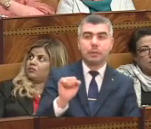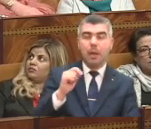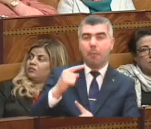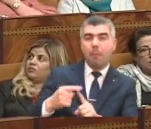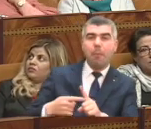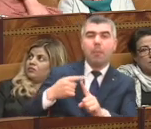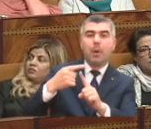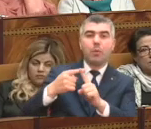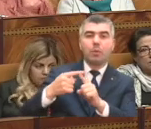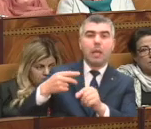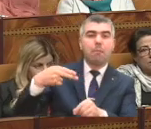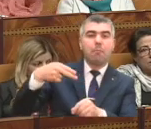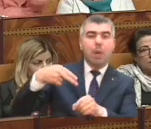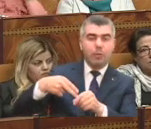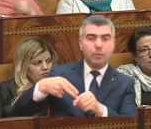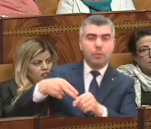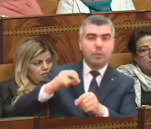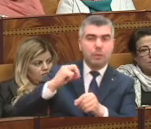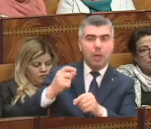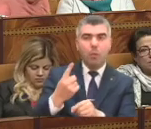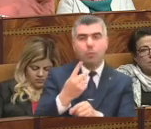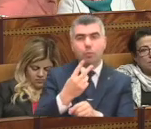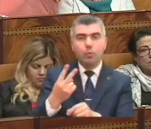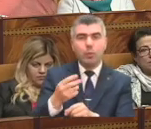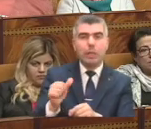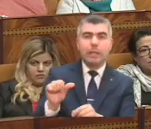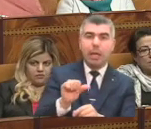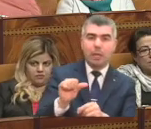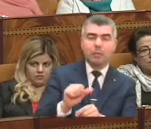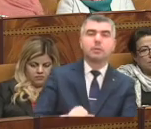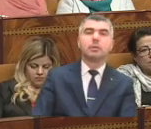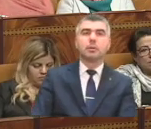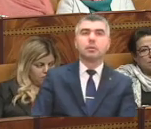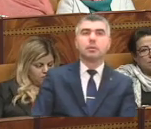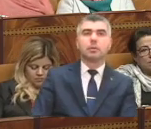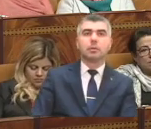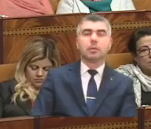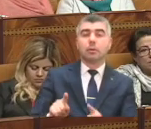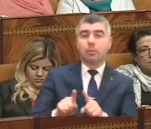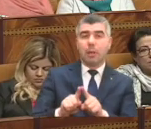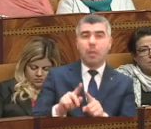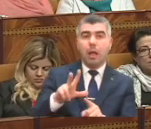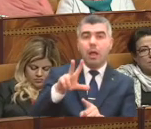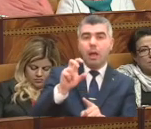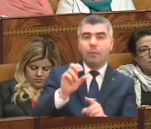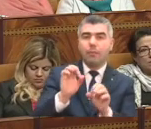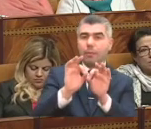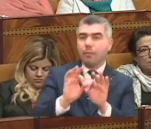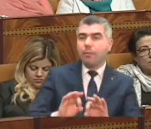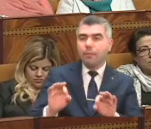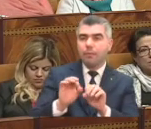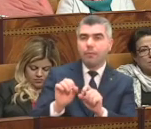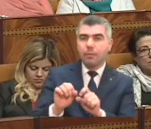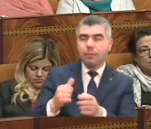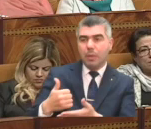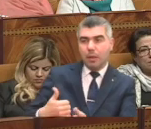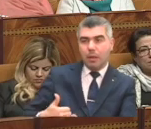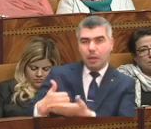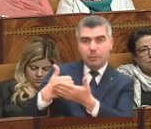في الغازوال وفي البنزين. السيده الوزيره، احنا ما عرفناش واش هذاك الدعم المهني اللي